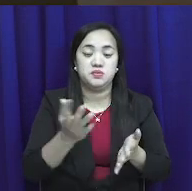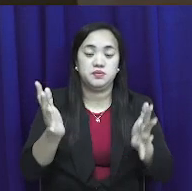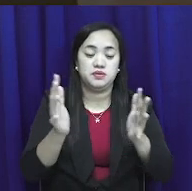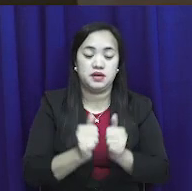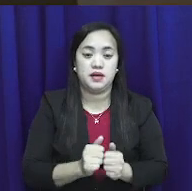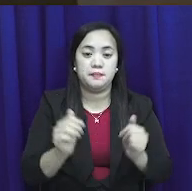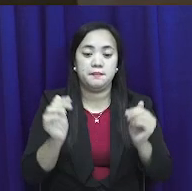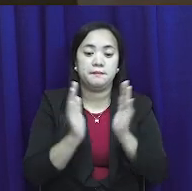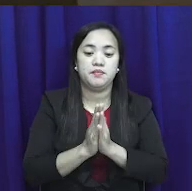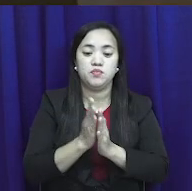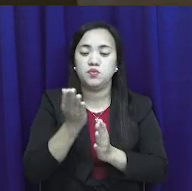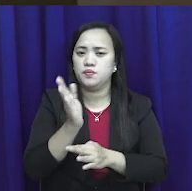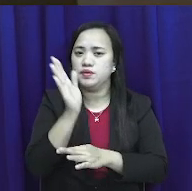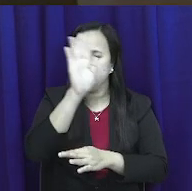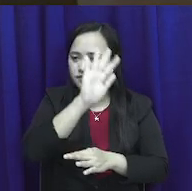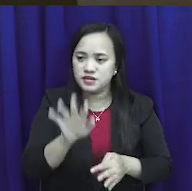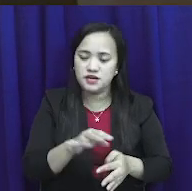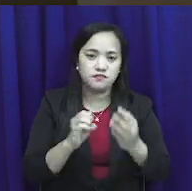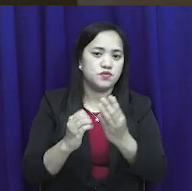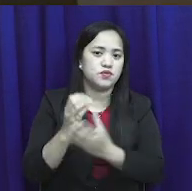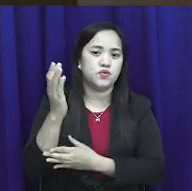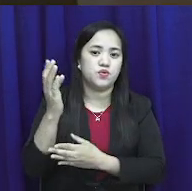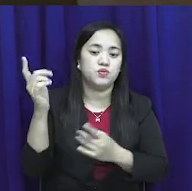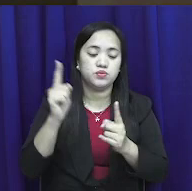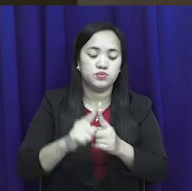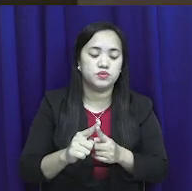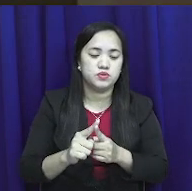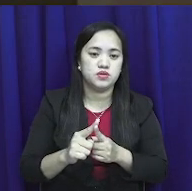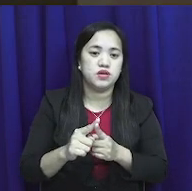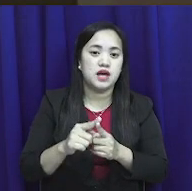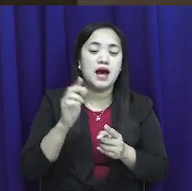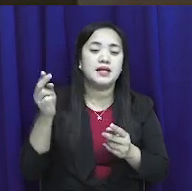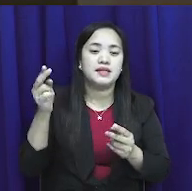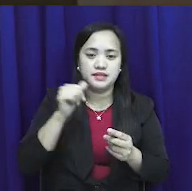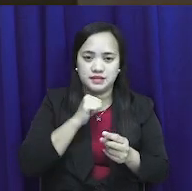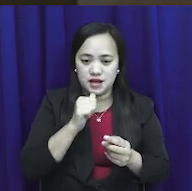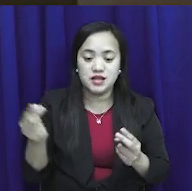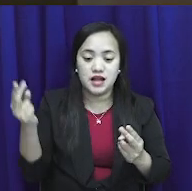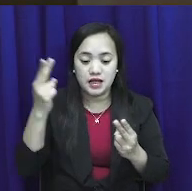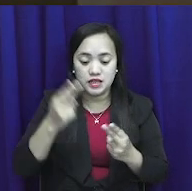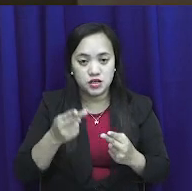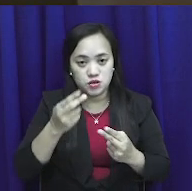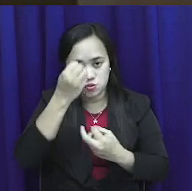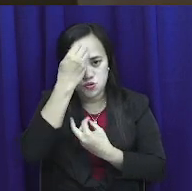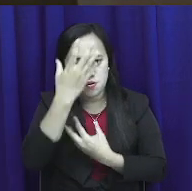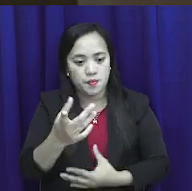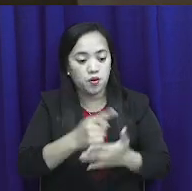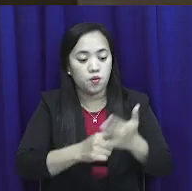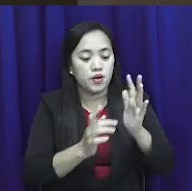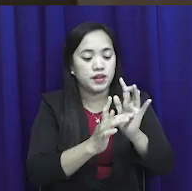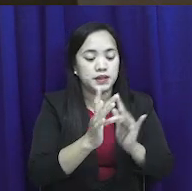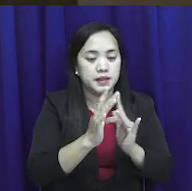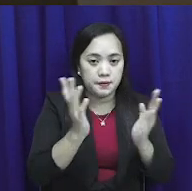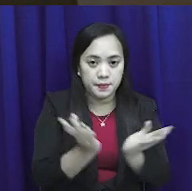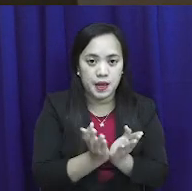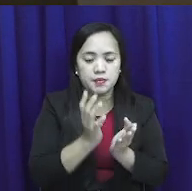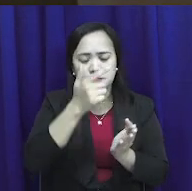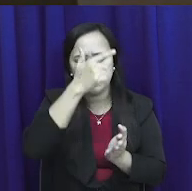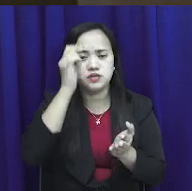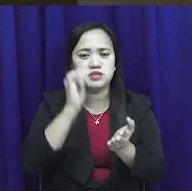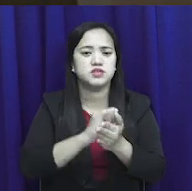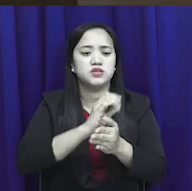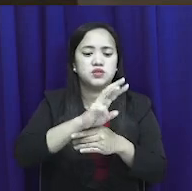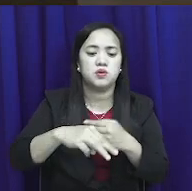will you will never grow from that Not until Sundin mo whole package yan eh Hindi mo makukuha yung gustong mangyari ng